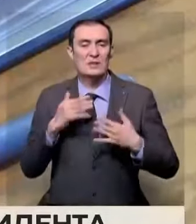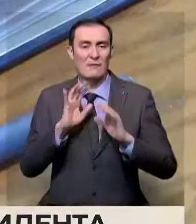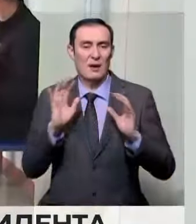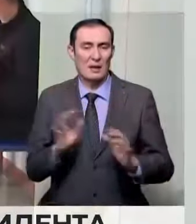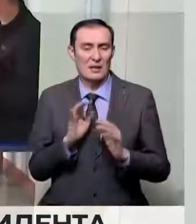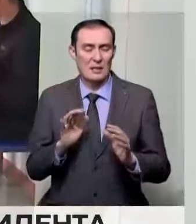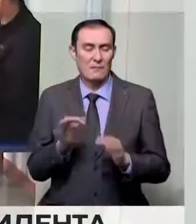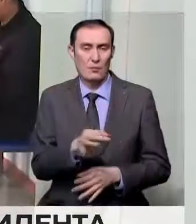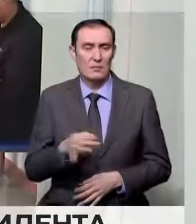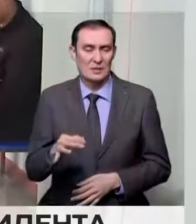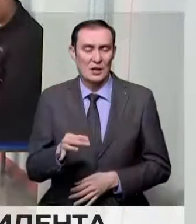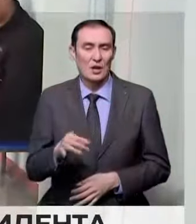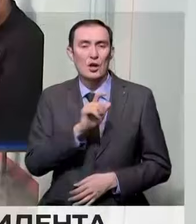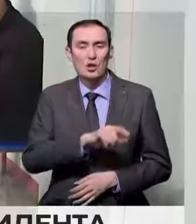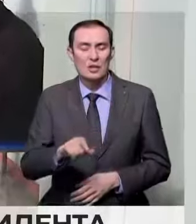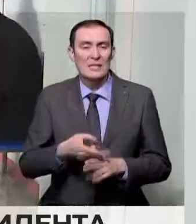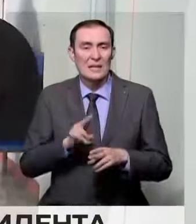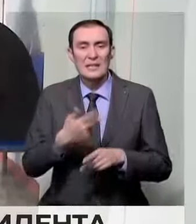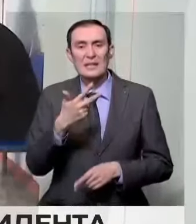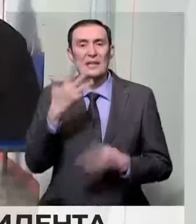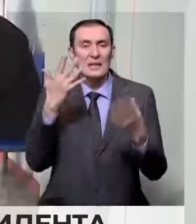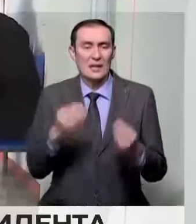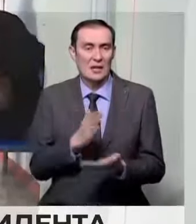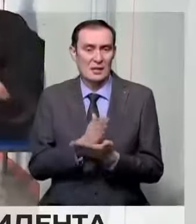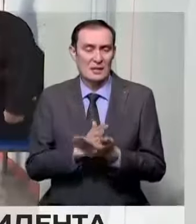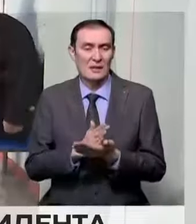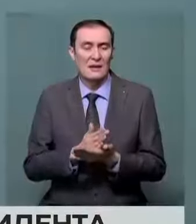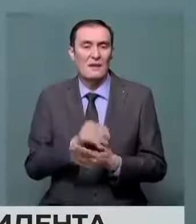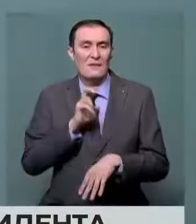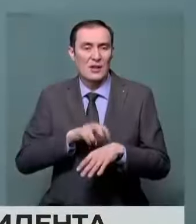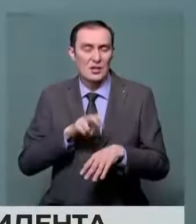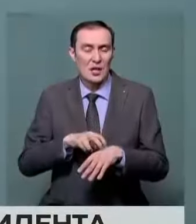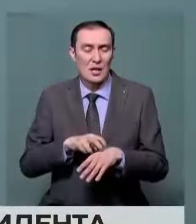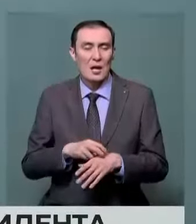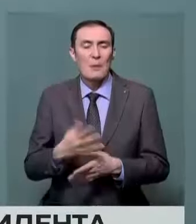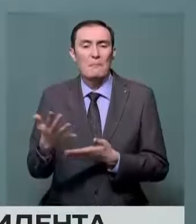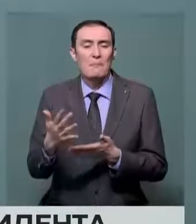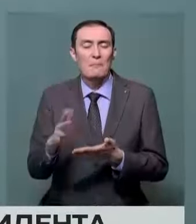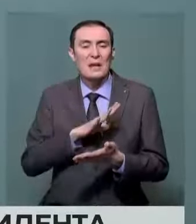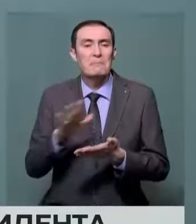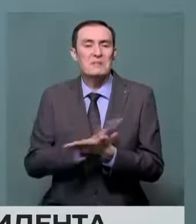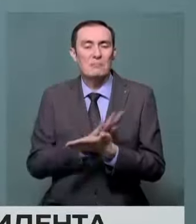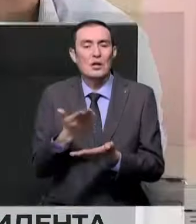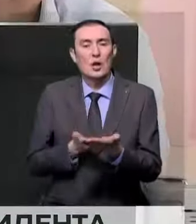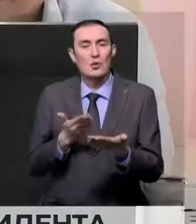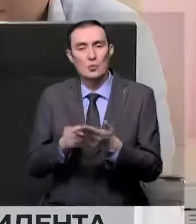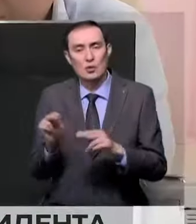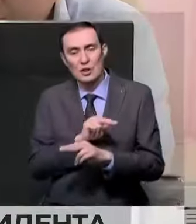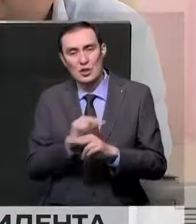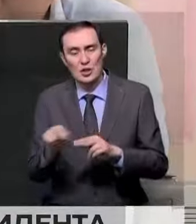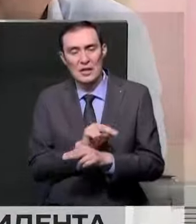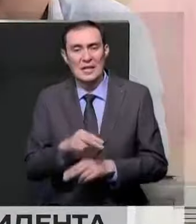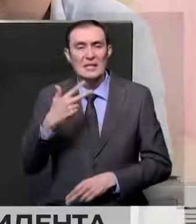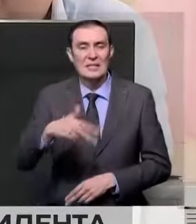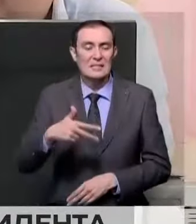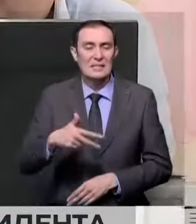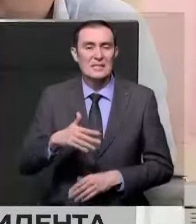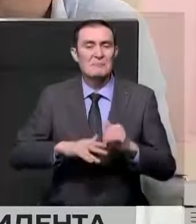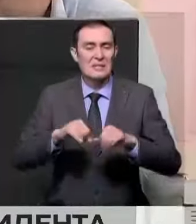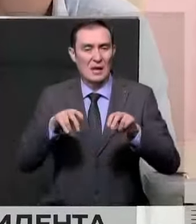регионе. Местные жители даже за эти 3 дня пребывания столичных врачей в семье получили бесплатные консультации и лечение 30